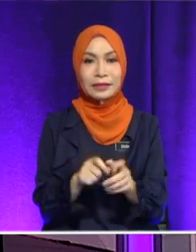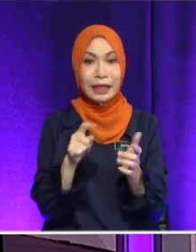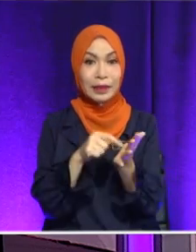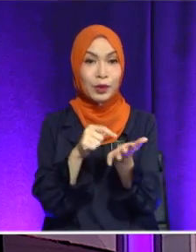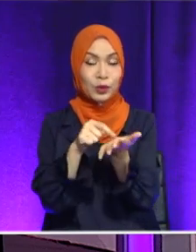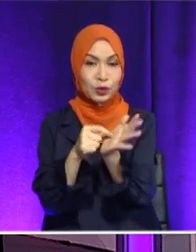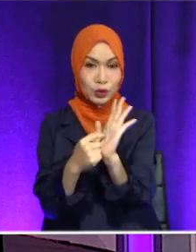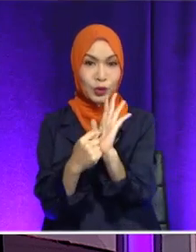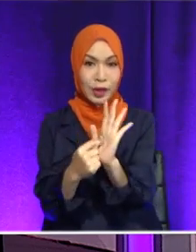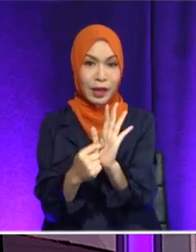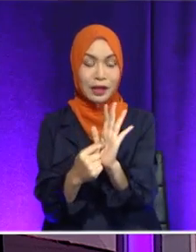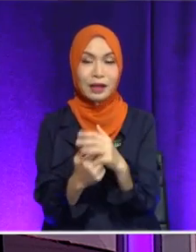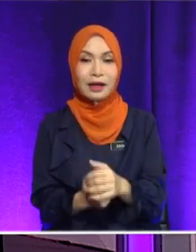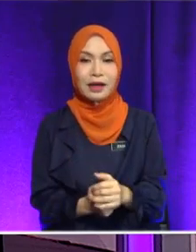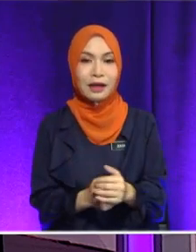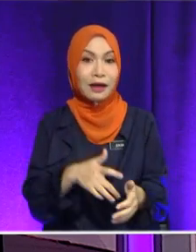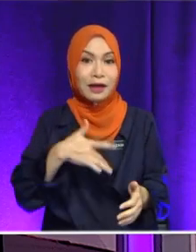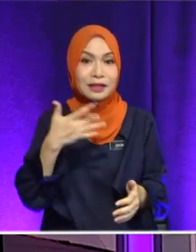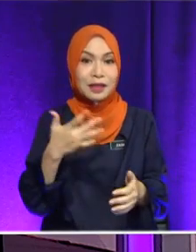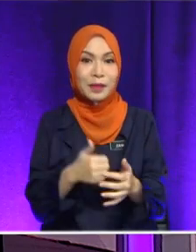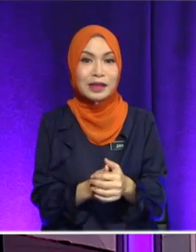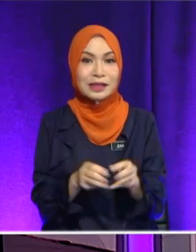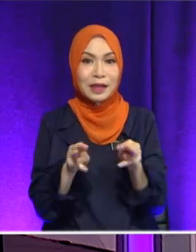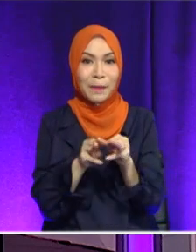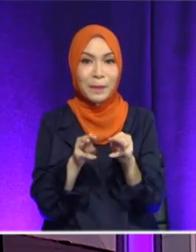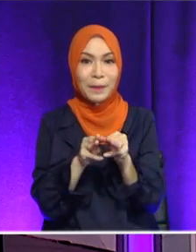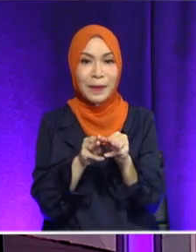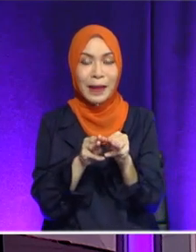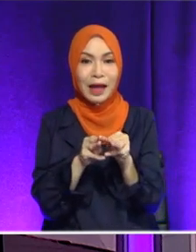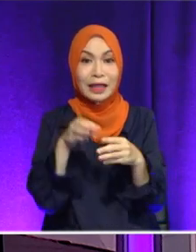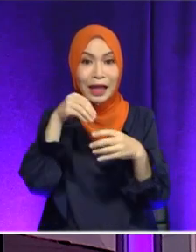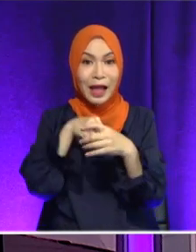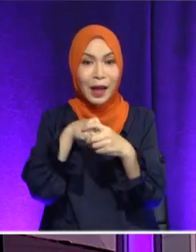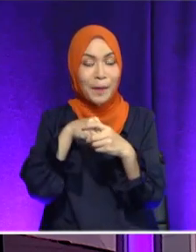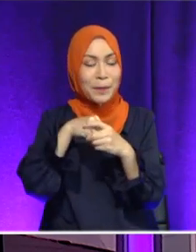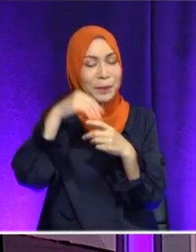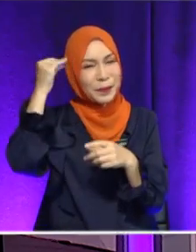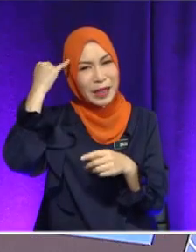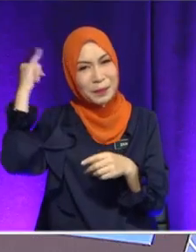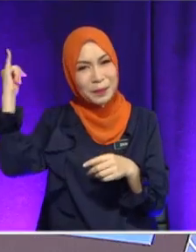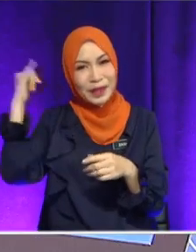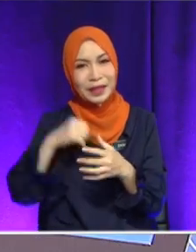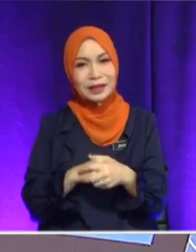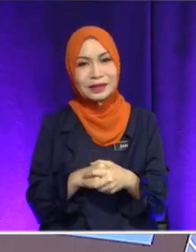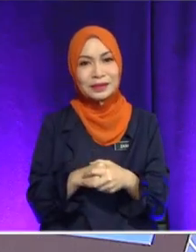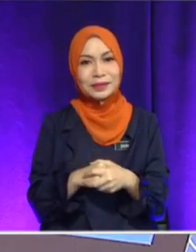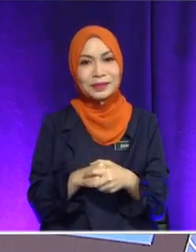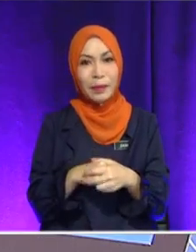bawah setiap manusia Oke saya mesti Mio macam tak faham Apa maksud situasi seperti dalam mimpi atau alam bawah sudah manusia